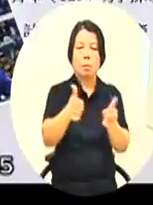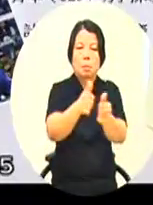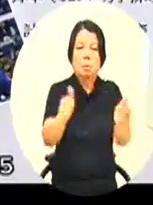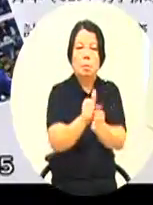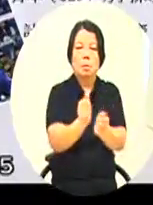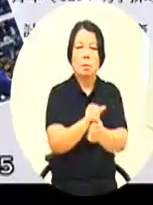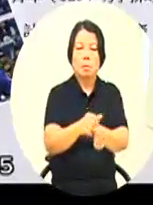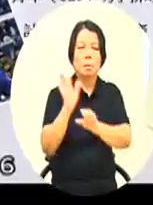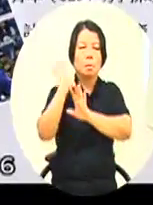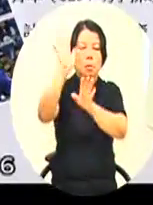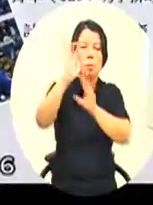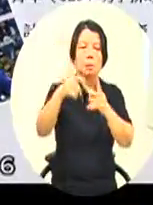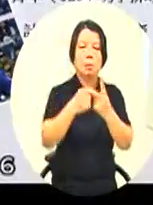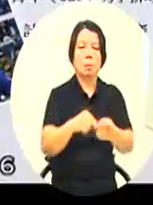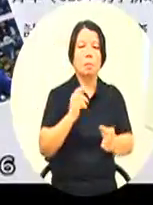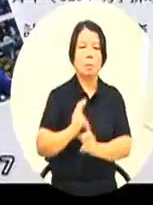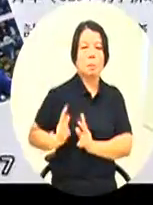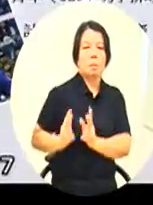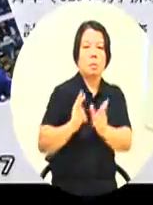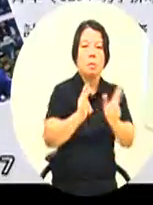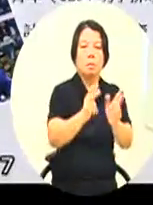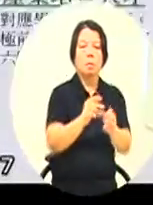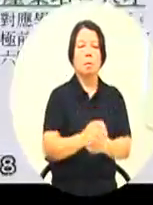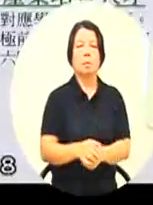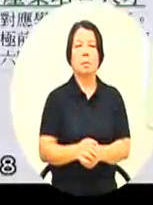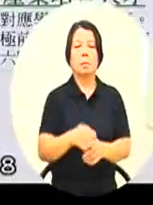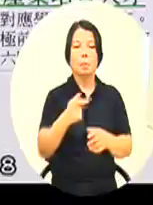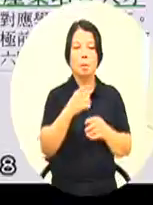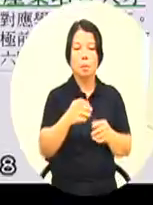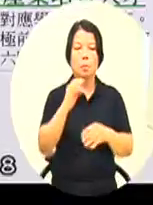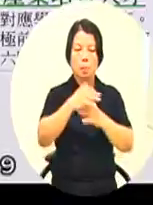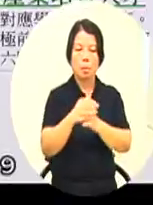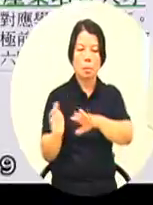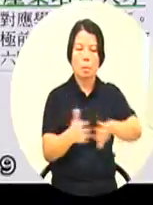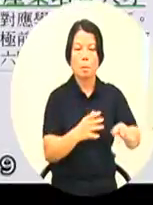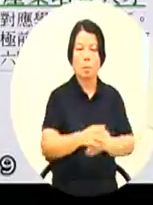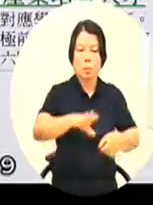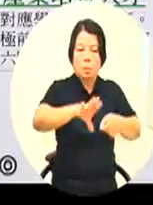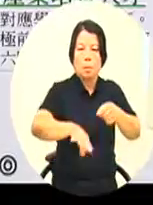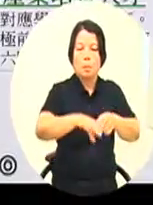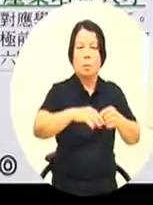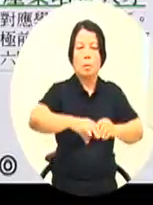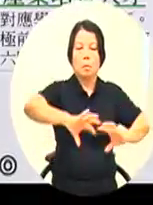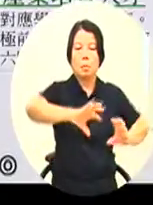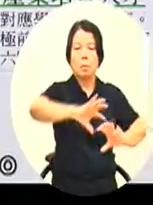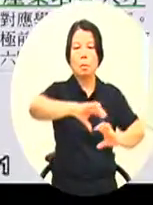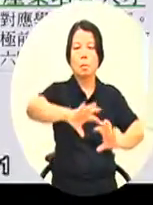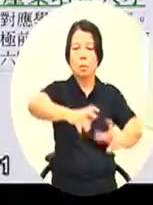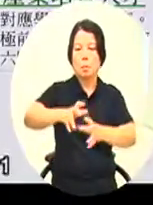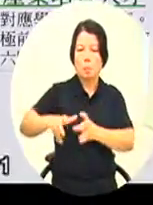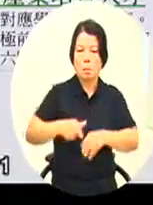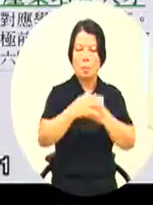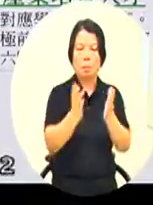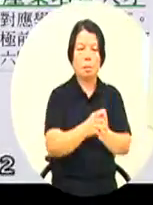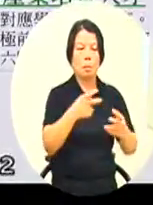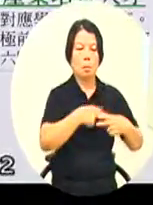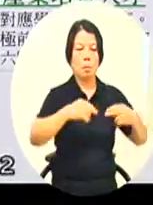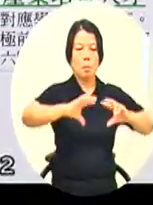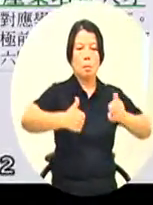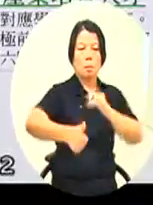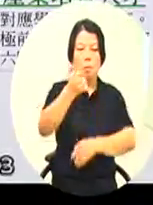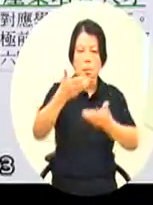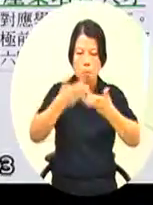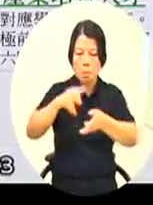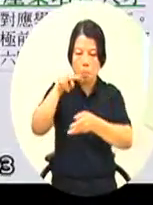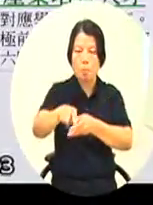拉松，都有非常多的国际化。那另外就是新南向政策，这个是蔡英文总统非常重要的。对教育局来